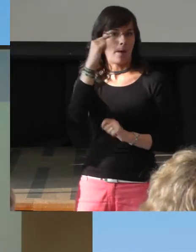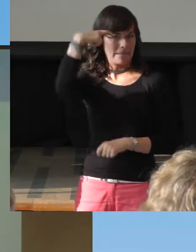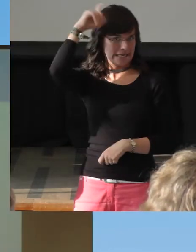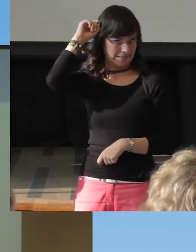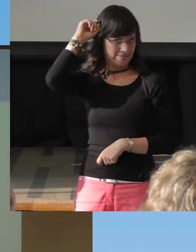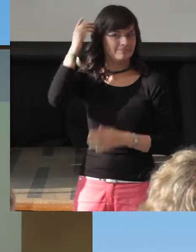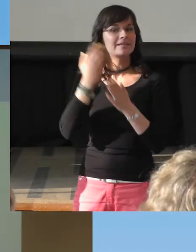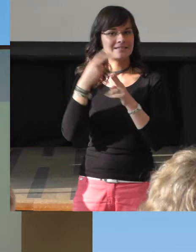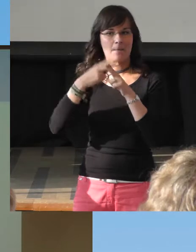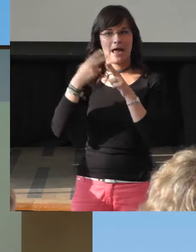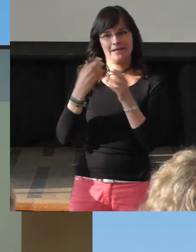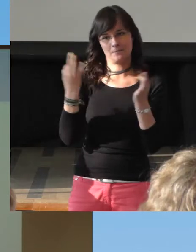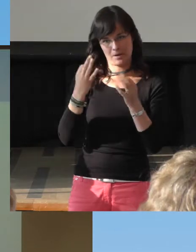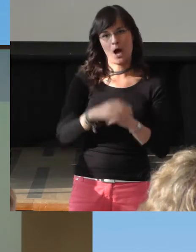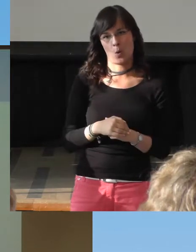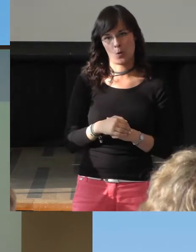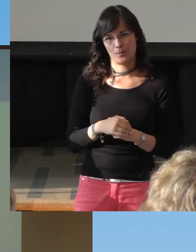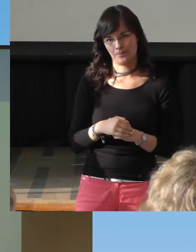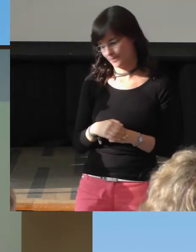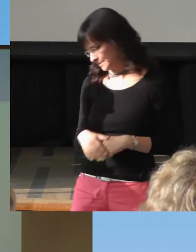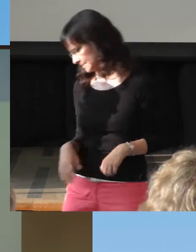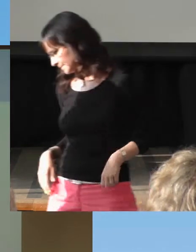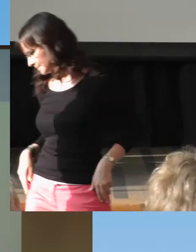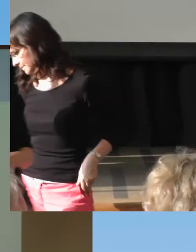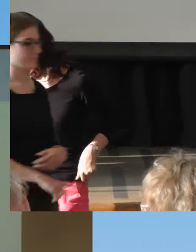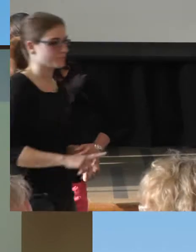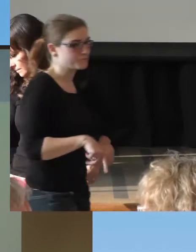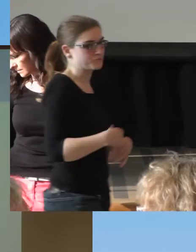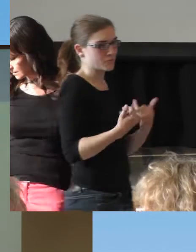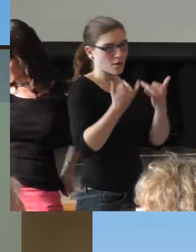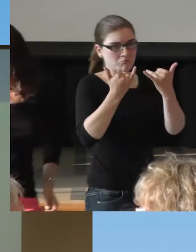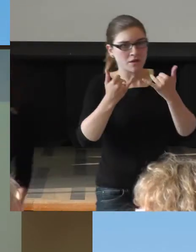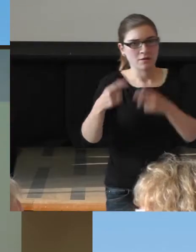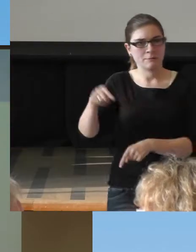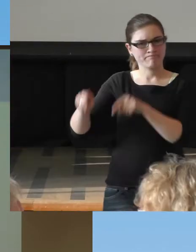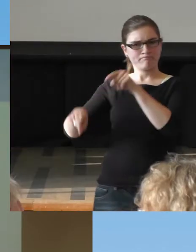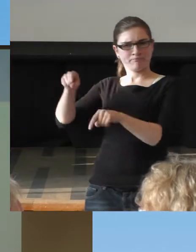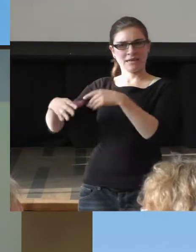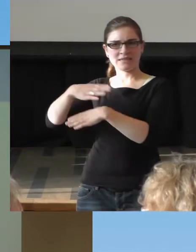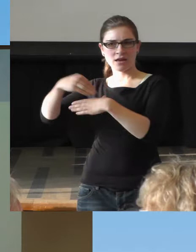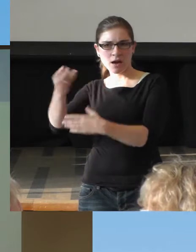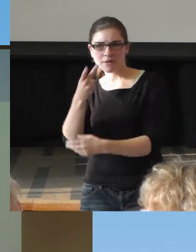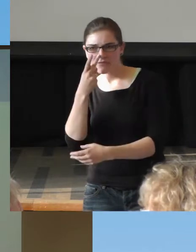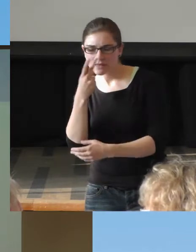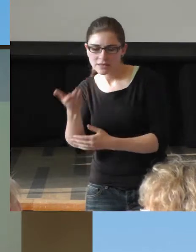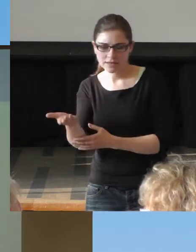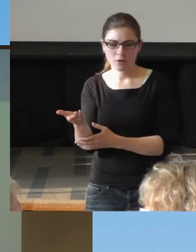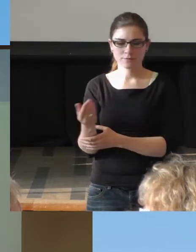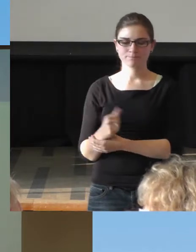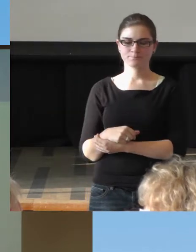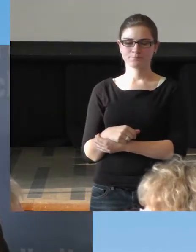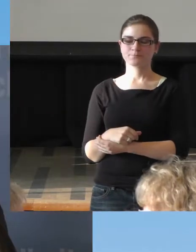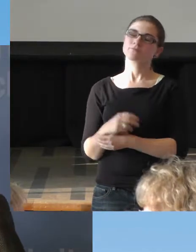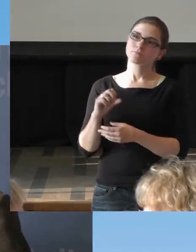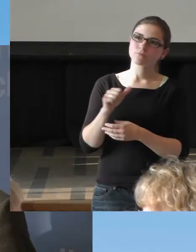So, wie wird nun das RLS therapiert? Also nach wie vor ist die erste Substanz der